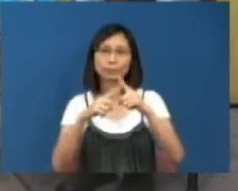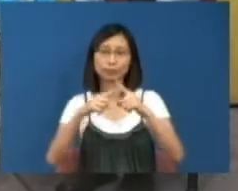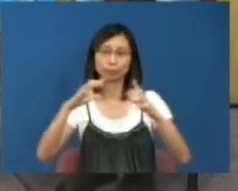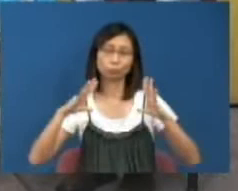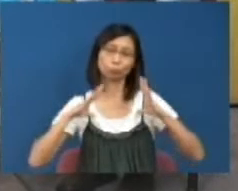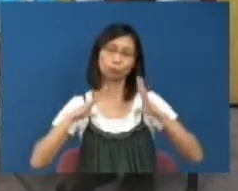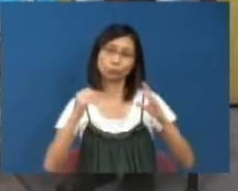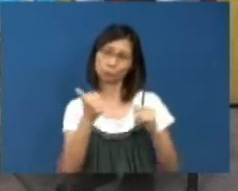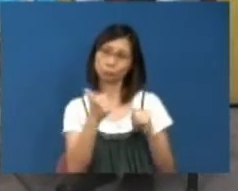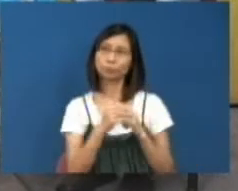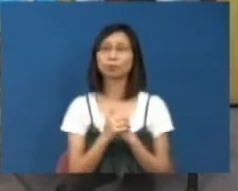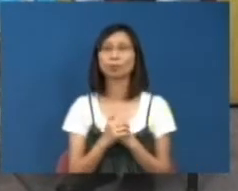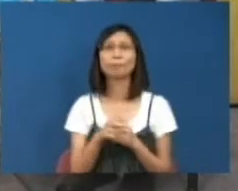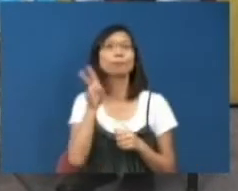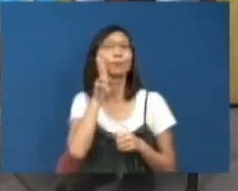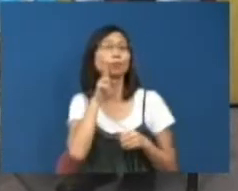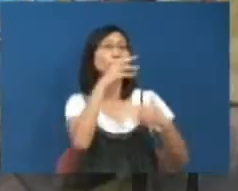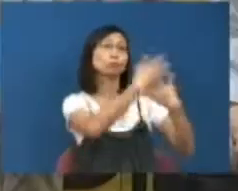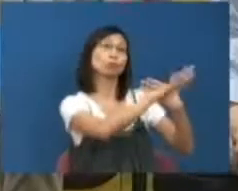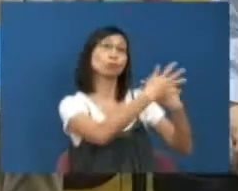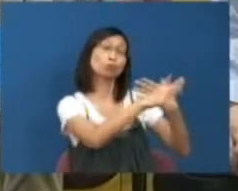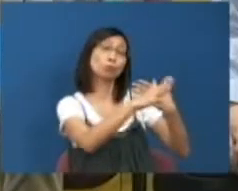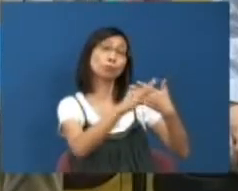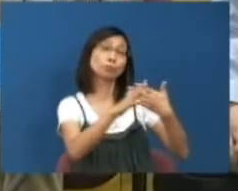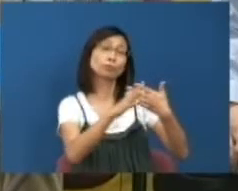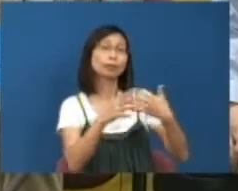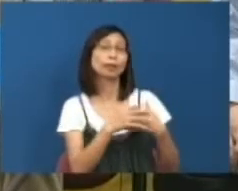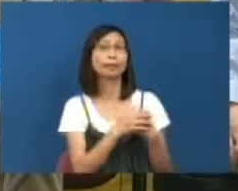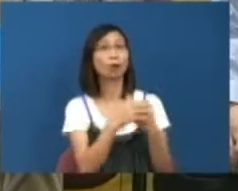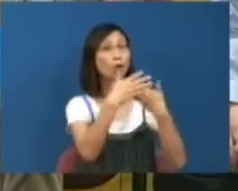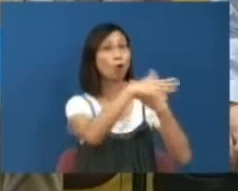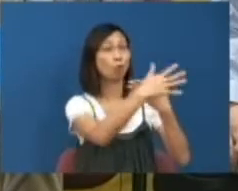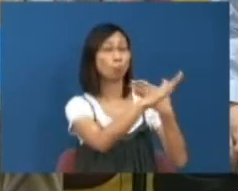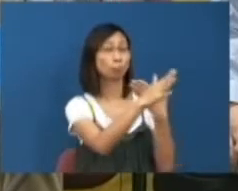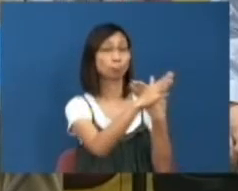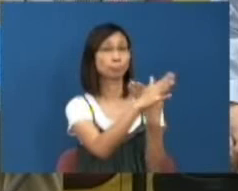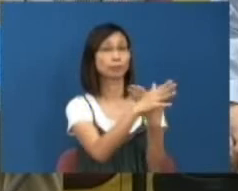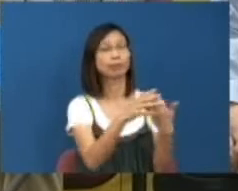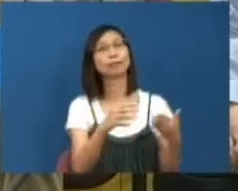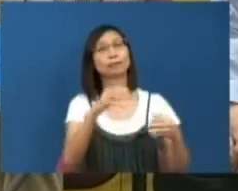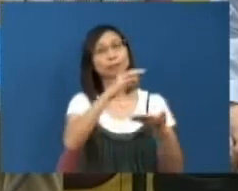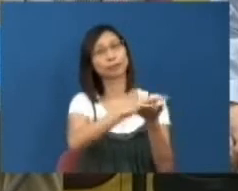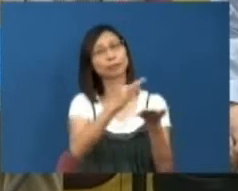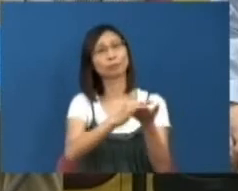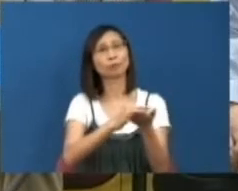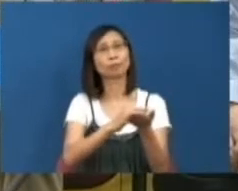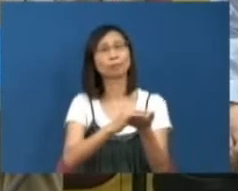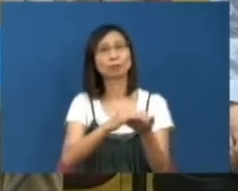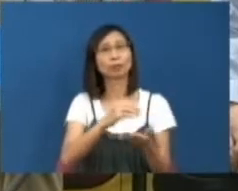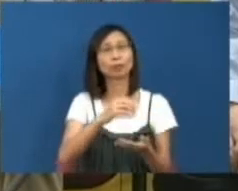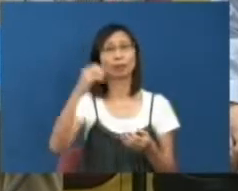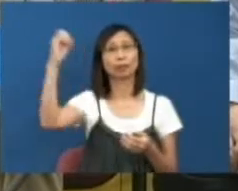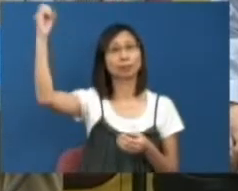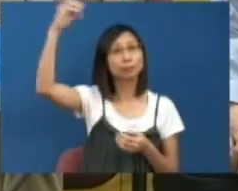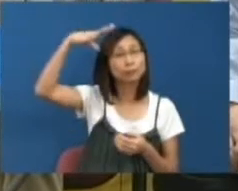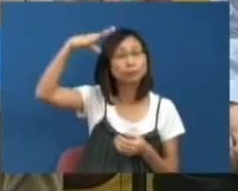如有喺外國居住過嘅人都會知道啊。日頭佢可能去到三十幾四十度，但